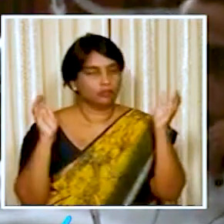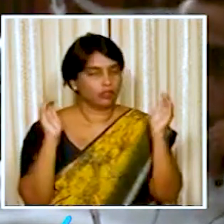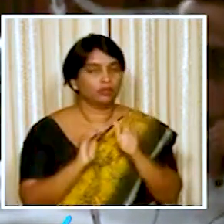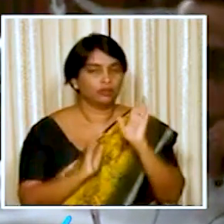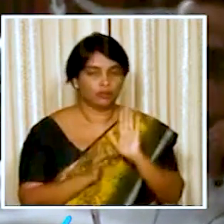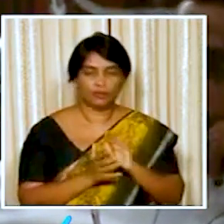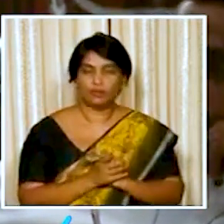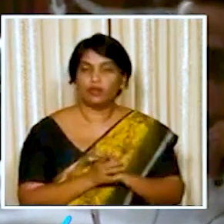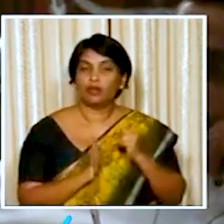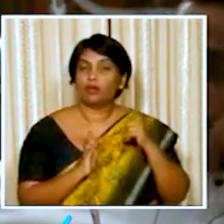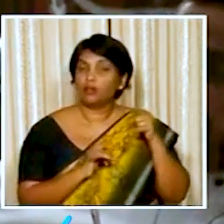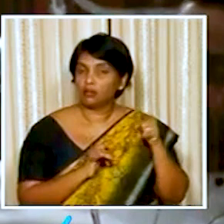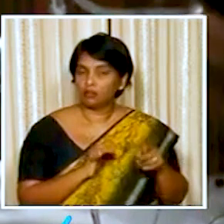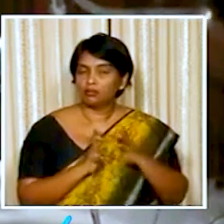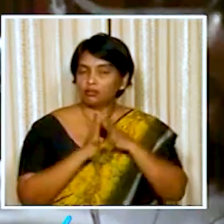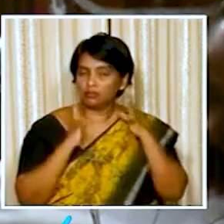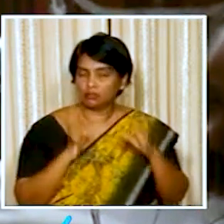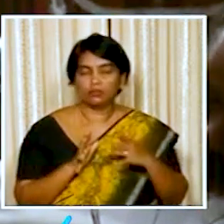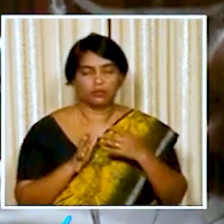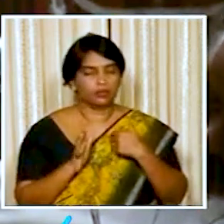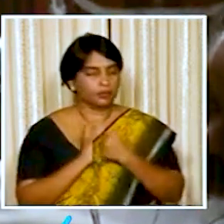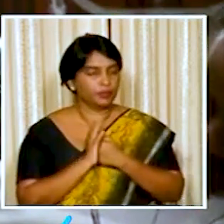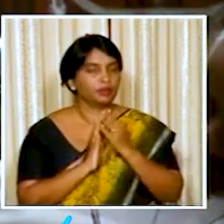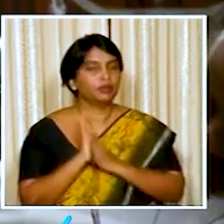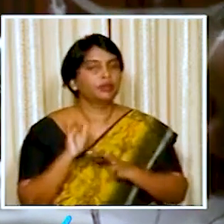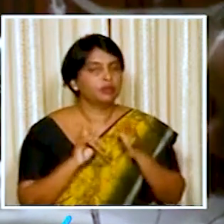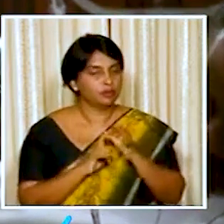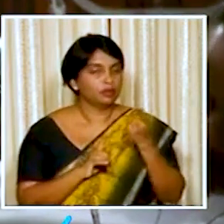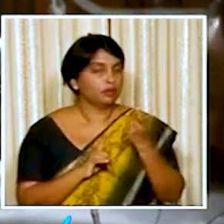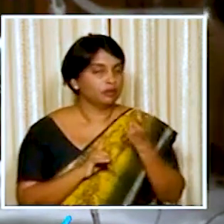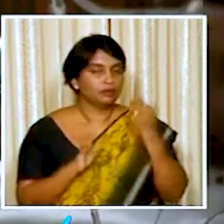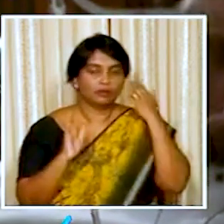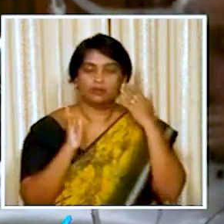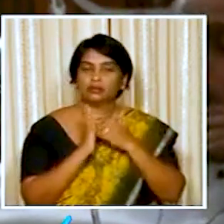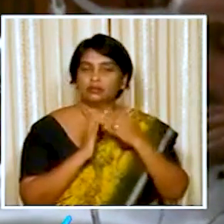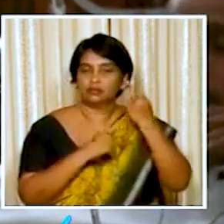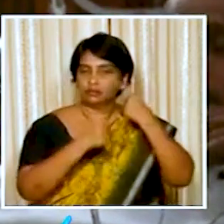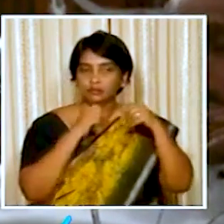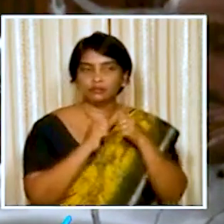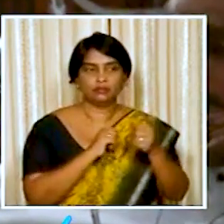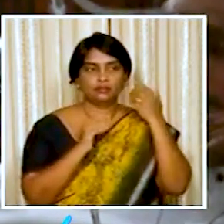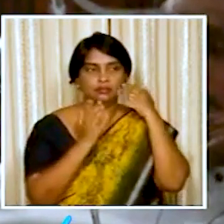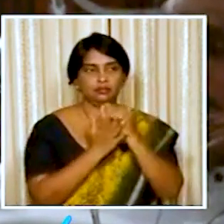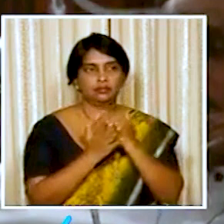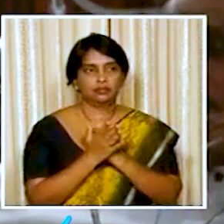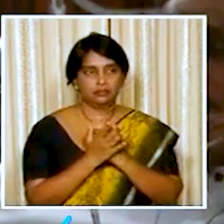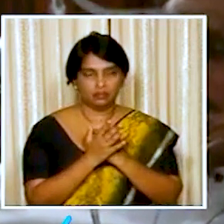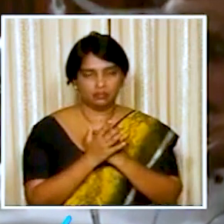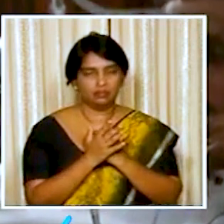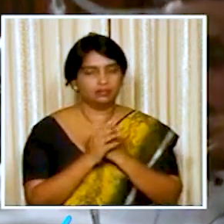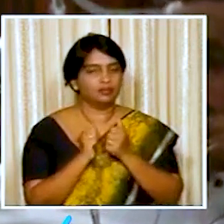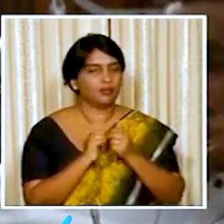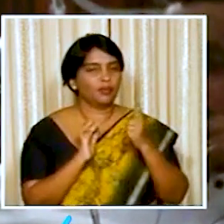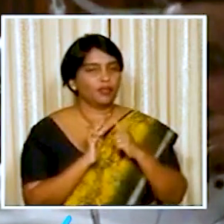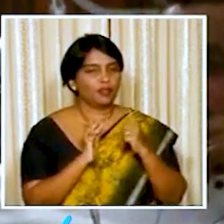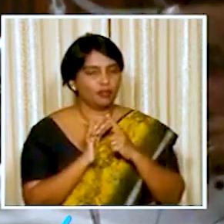ඕනේ කියලා. මේක බොහෝ මුලා සුනාරුඩ මන්ත්‍රීතුමනි මේ ආර්ථිකයේ තියෙන සරල න්‍යායක්, පරණ න්‍යායක්. පොලි අනුපාත වැඩි